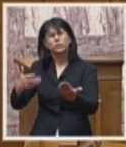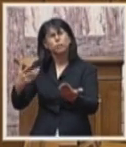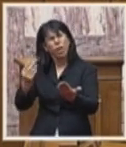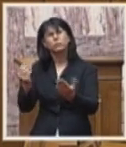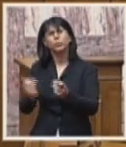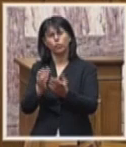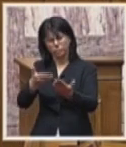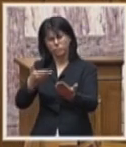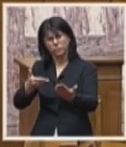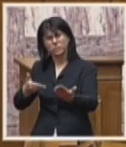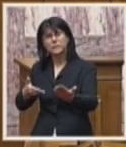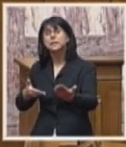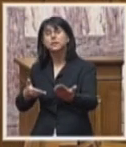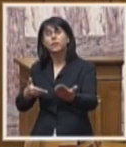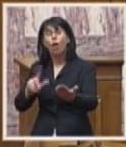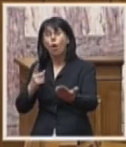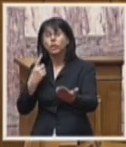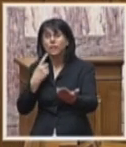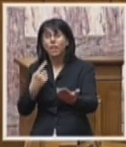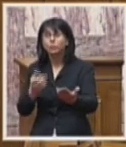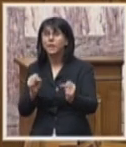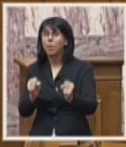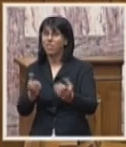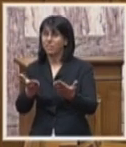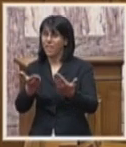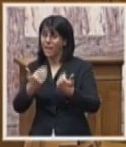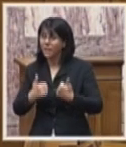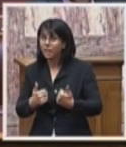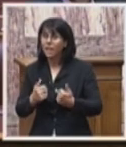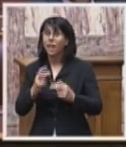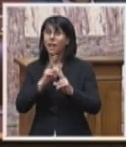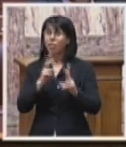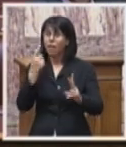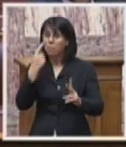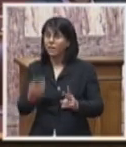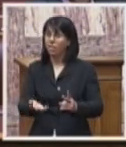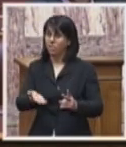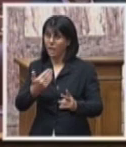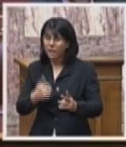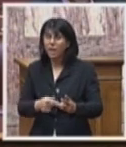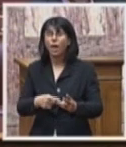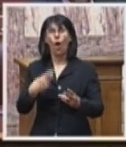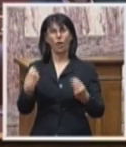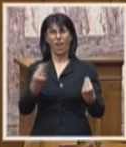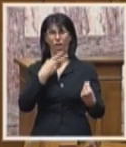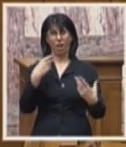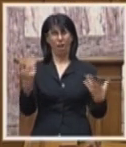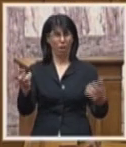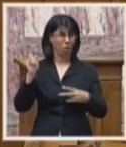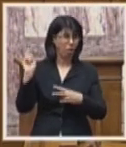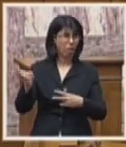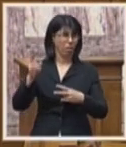πίσω, κάθε φορά που επικράτησε η έλλειψη ψυχραιμίας, η έλλειψη καθαρής ματιάς, τα ωραία και στρογγυλεμένα λόγια,